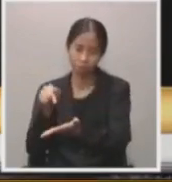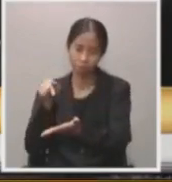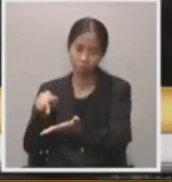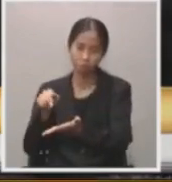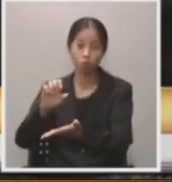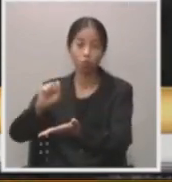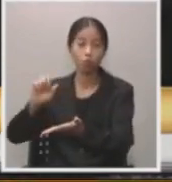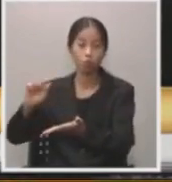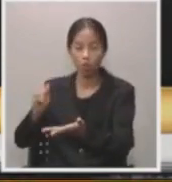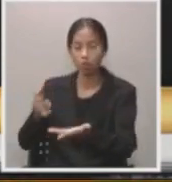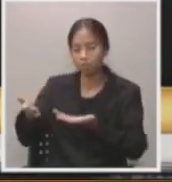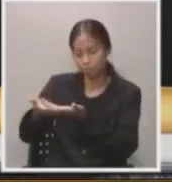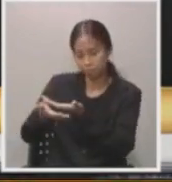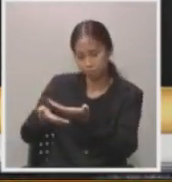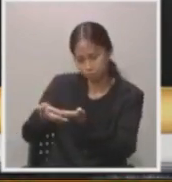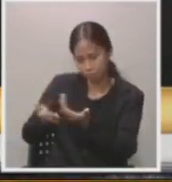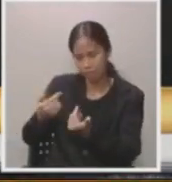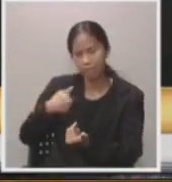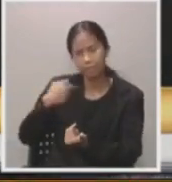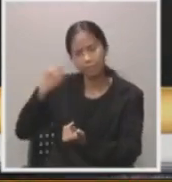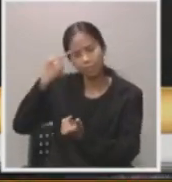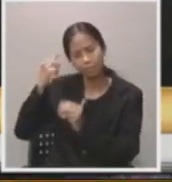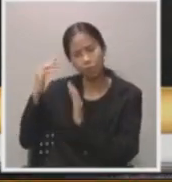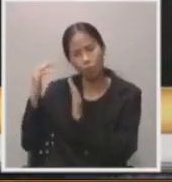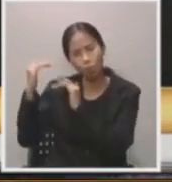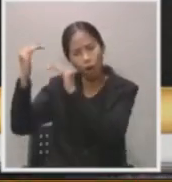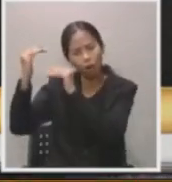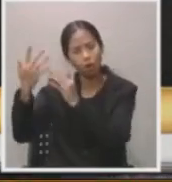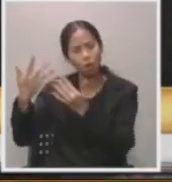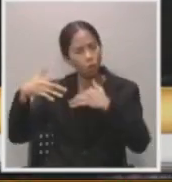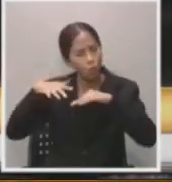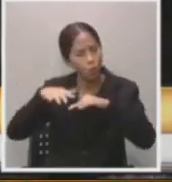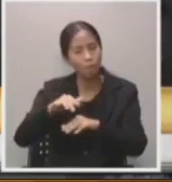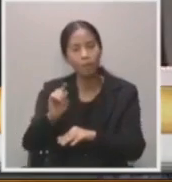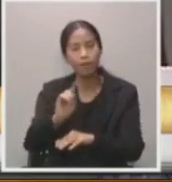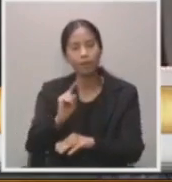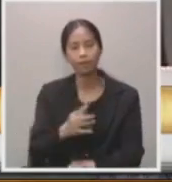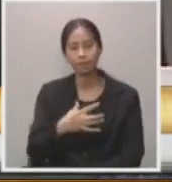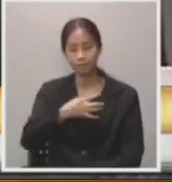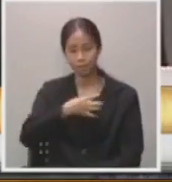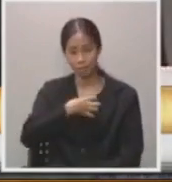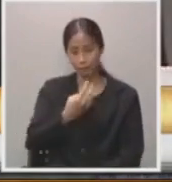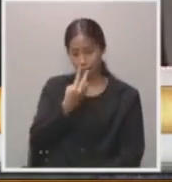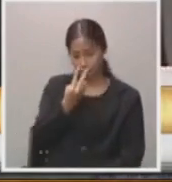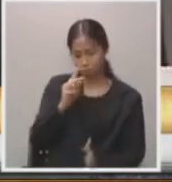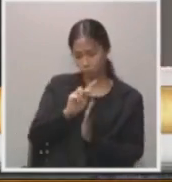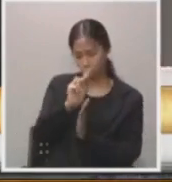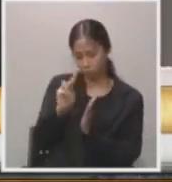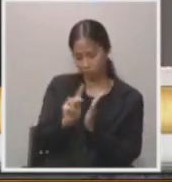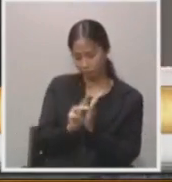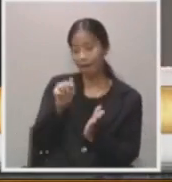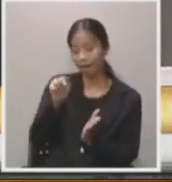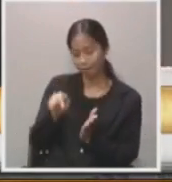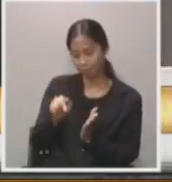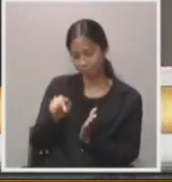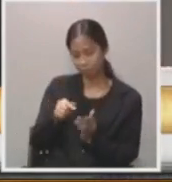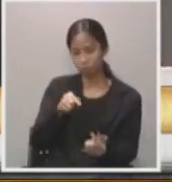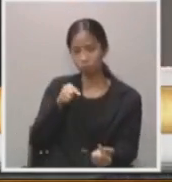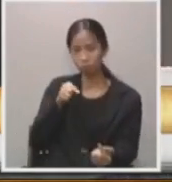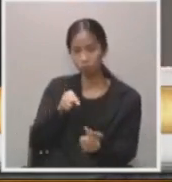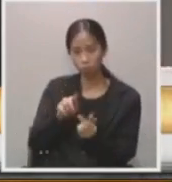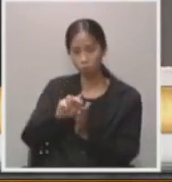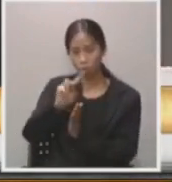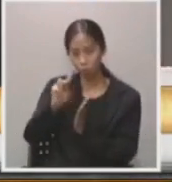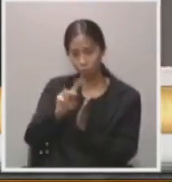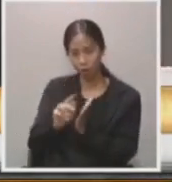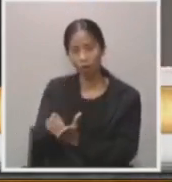ฎรเราต่างมีความหวังร่วมกันว่าอยากจะเห็นกฎหมายฉบับนี้เป็นกฎหมายที่เข้